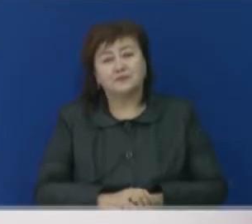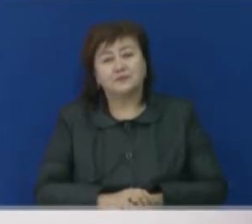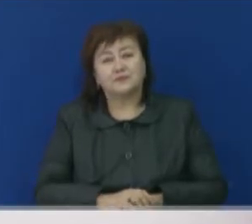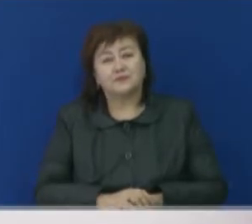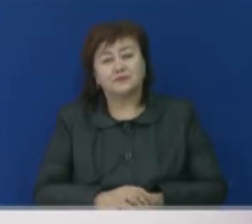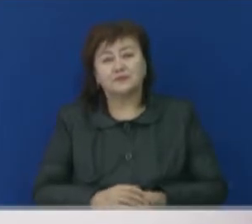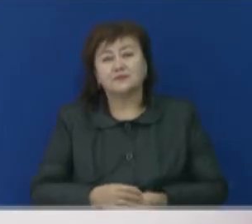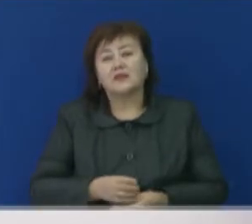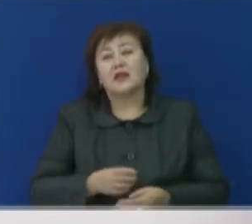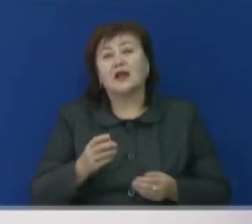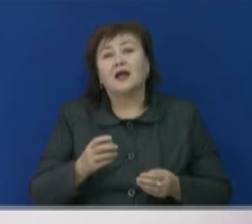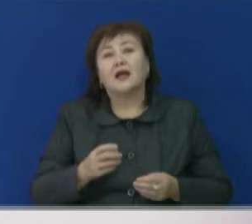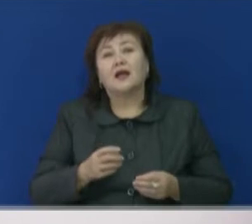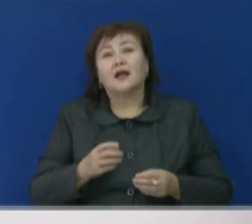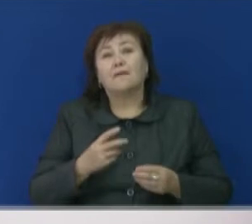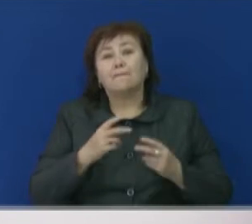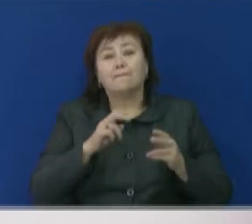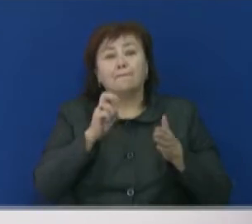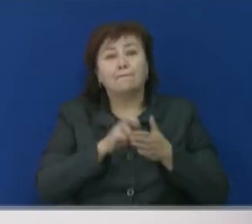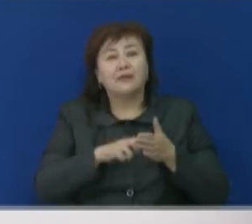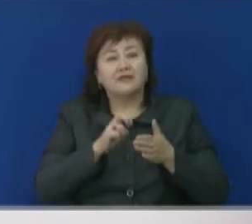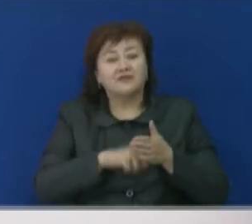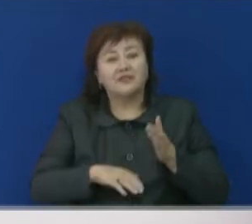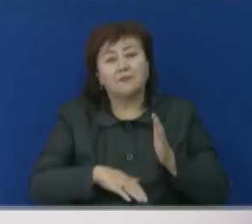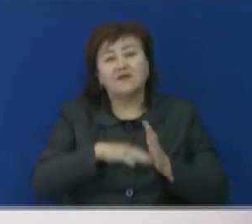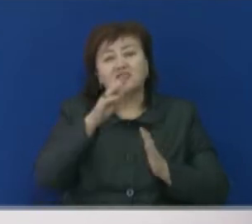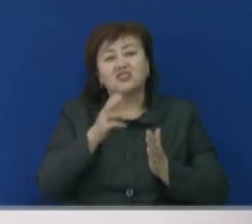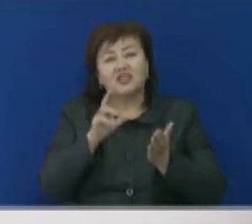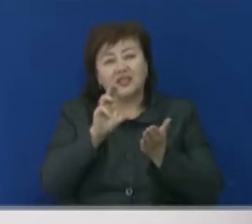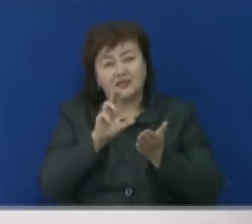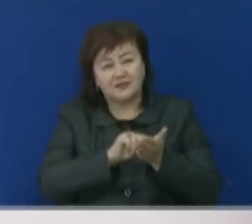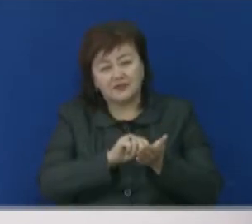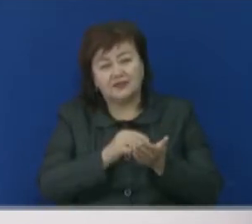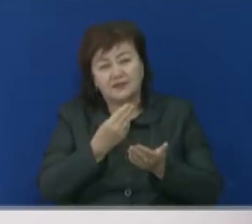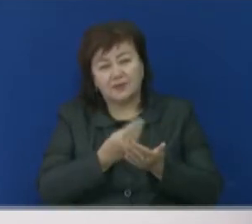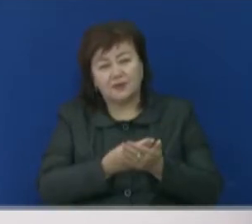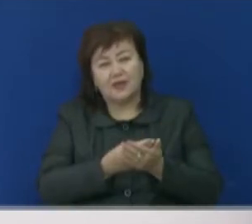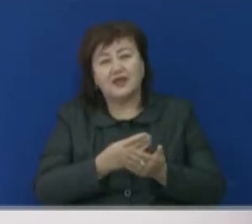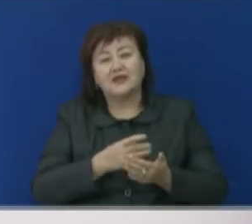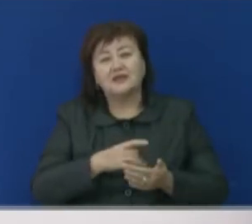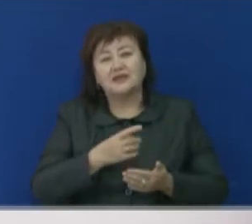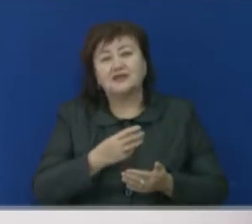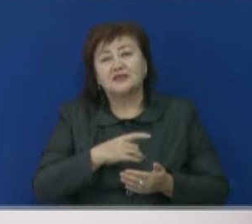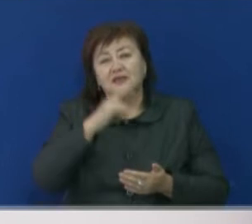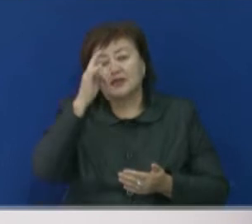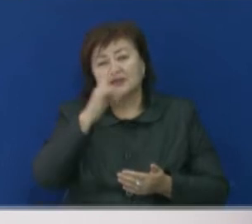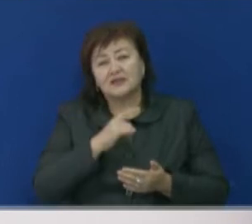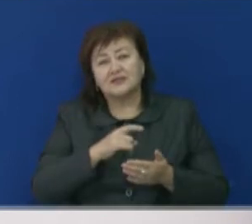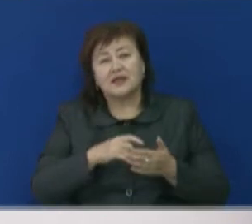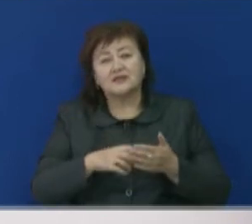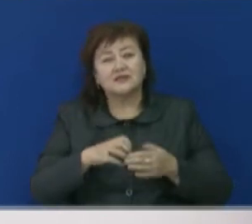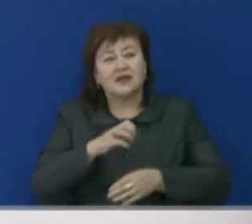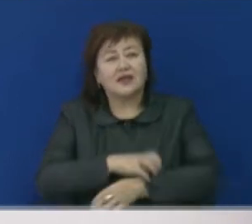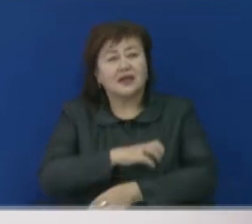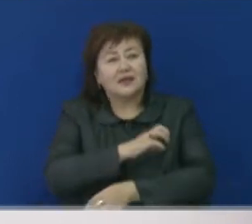Монополиялық жоғары бағаларды белгілеу кезінде үстем жағдайды теріс пайдаланды деген күдікпен ұлттық сараптама және сертификаттау орталығы акционерлік